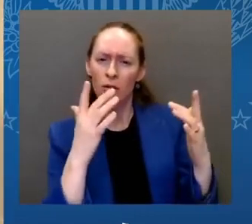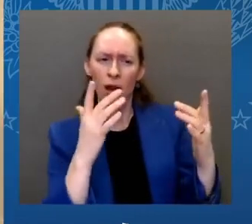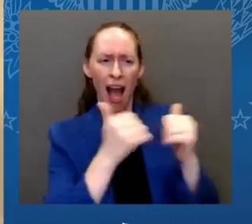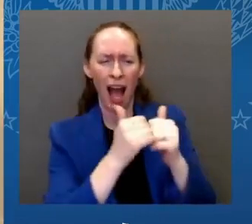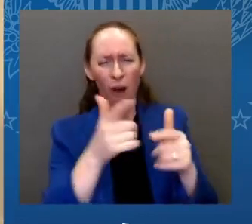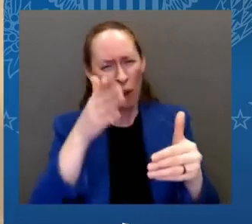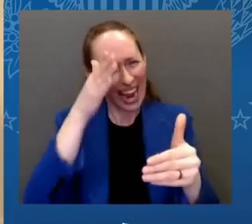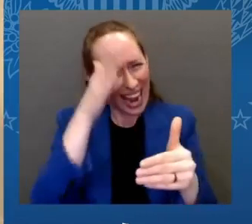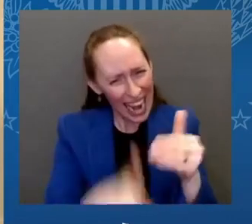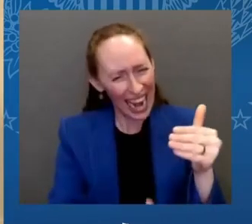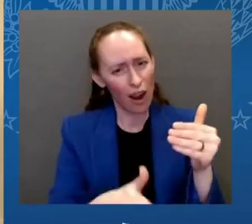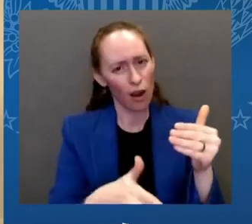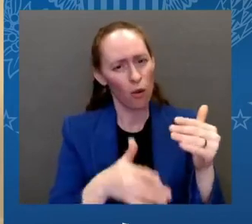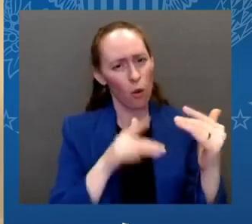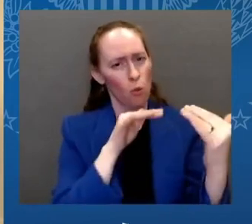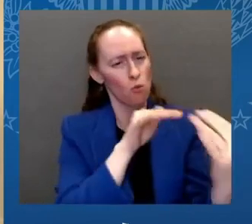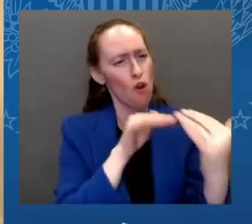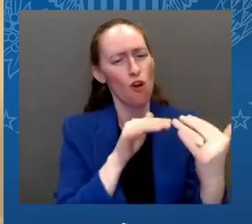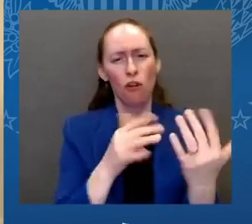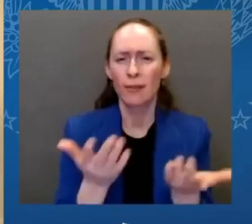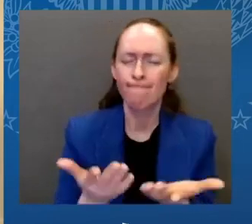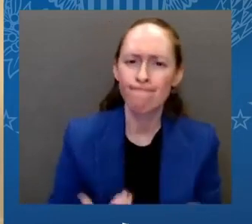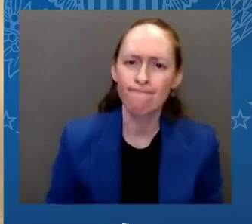і шляху до її закінчення?